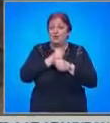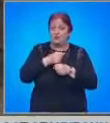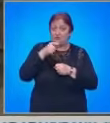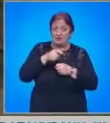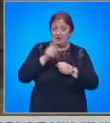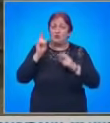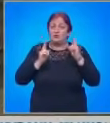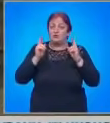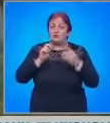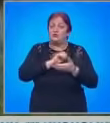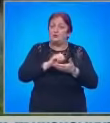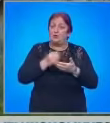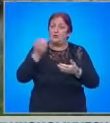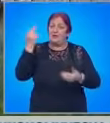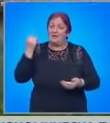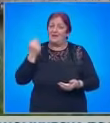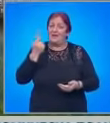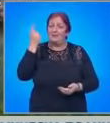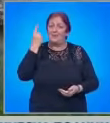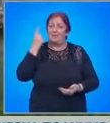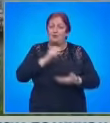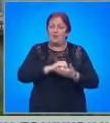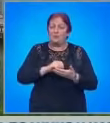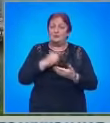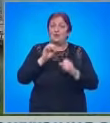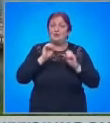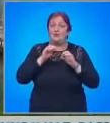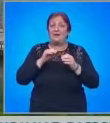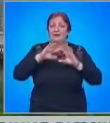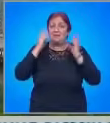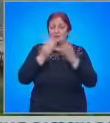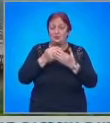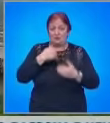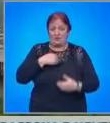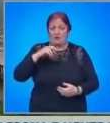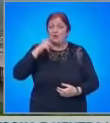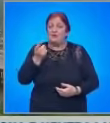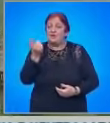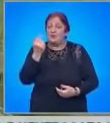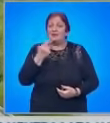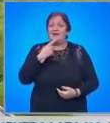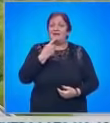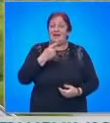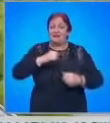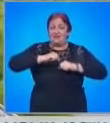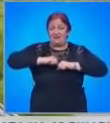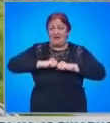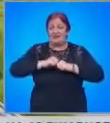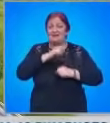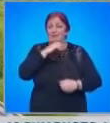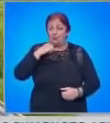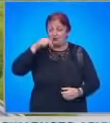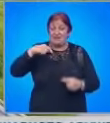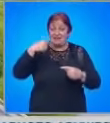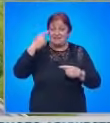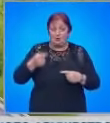които са съгласували договорите преди тяхното подписване. Според информация на Посвета и у нас, други са призовани на разпит в дирекцията на полицията днес